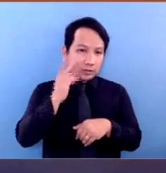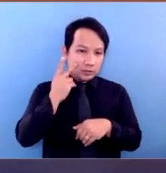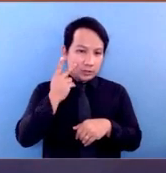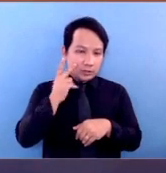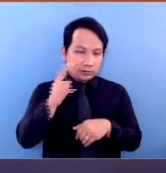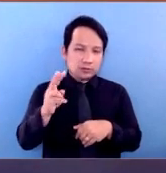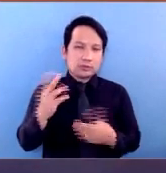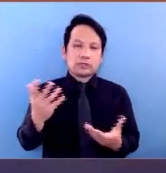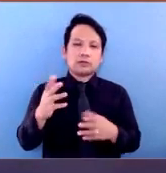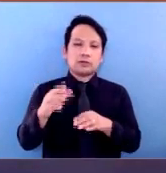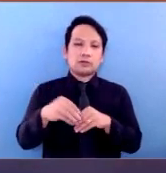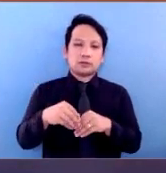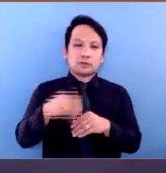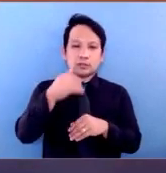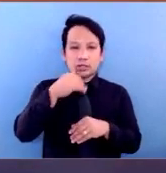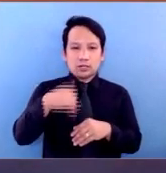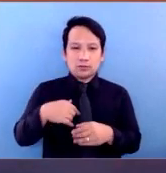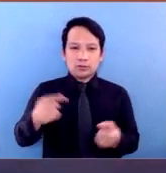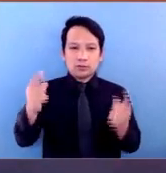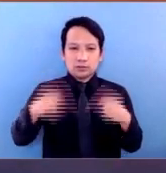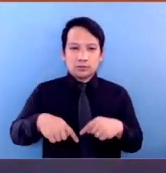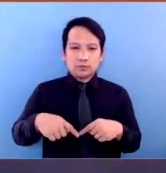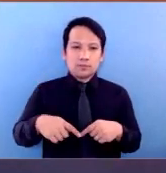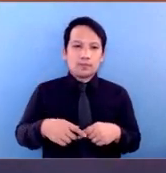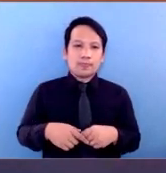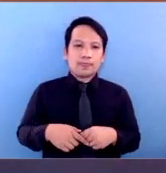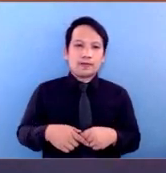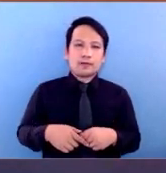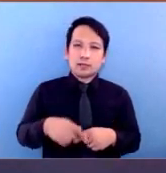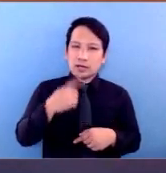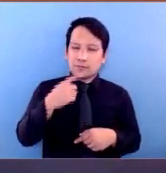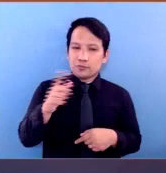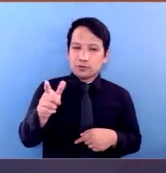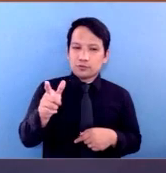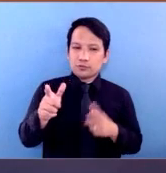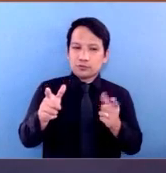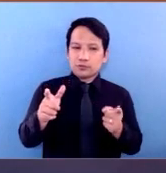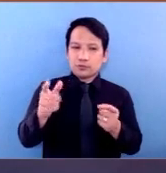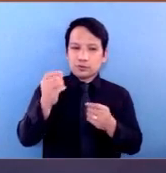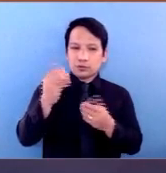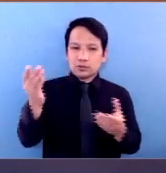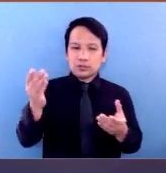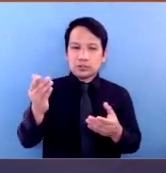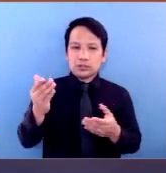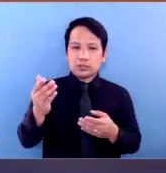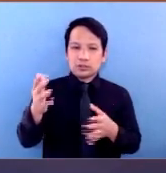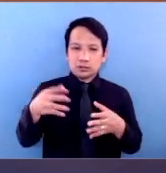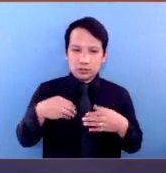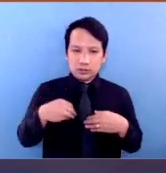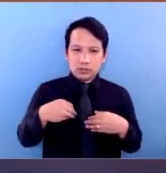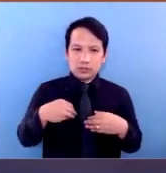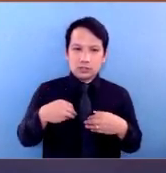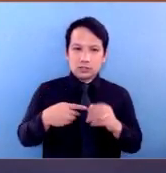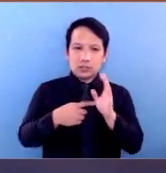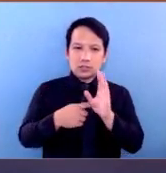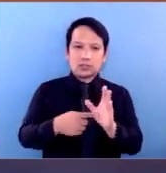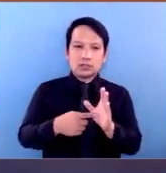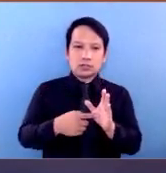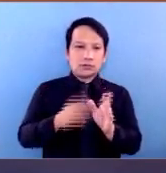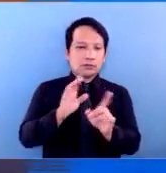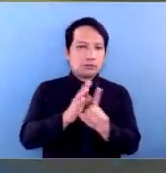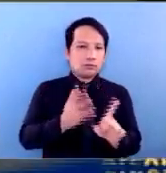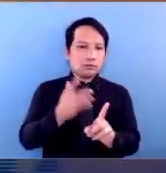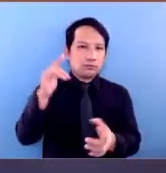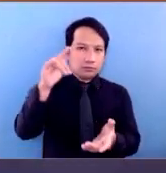Dumating na kahapon sa Pilipinas si reigning Miss Universe 2021. Mainit siyang sinalubong ng press at fans paglapag sa